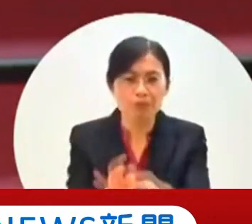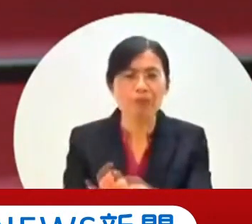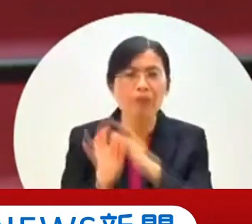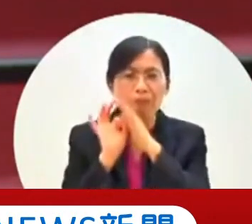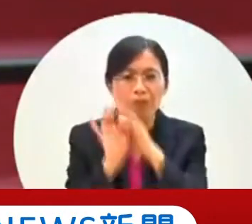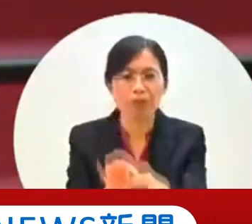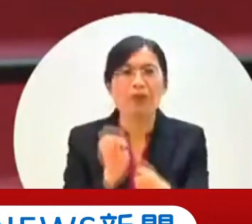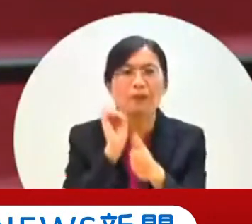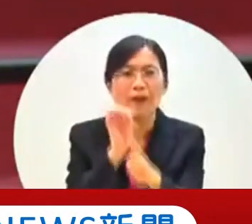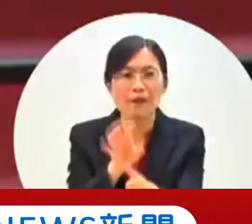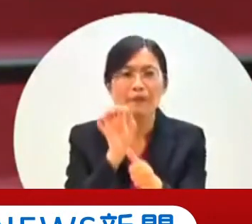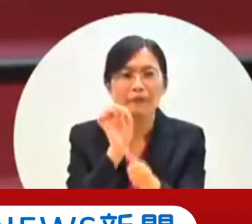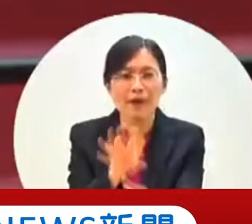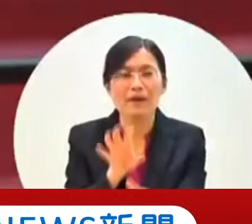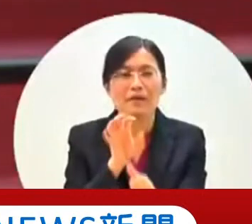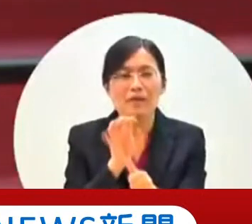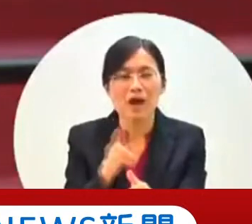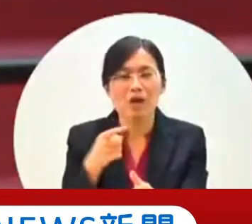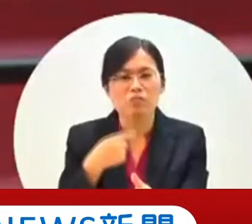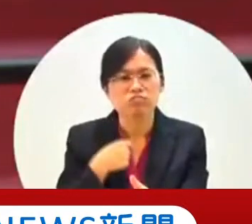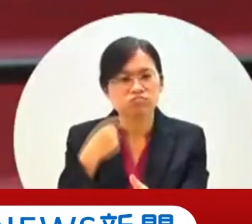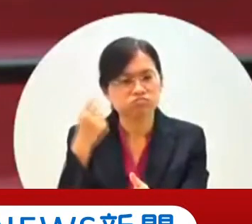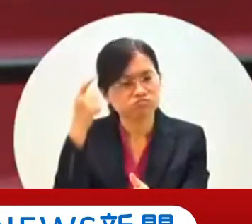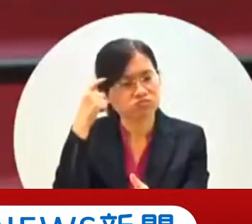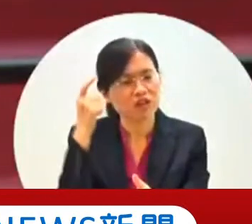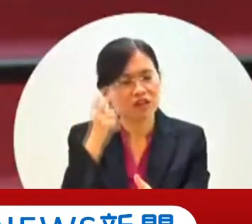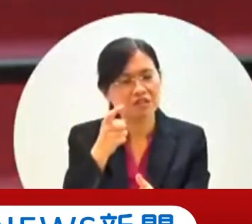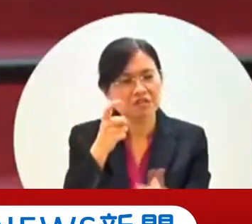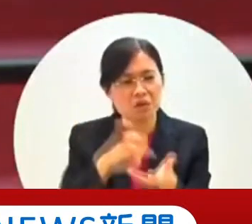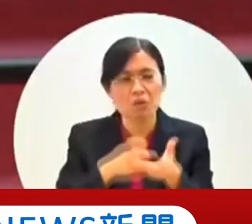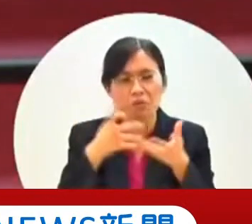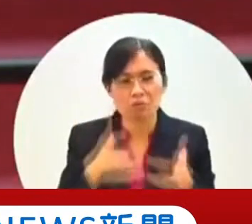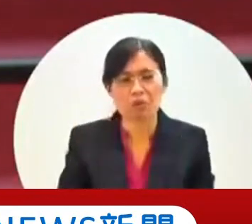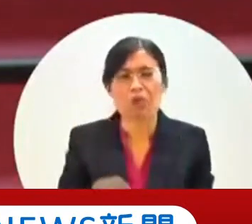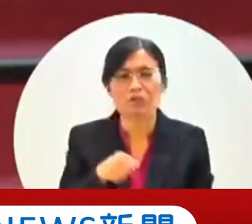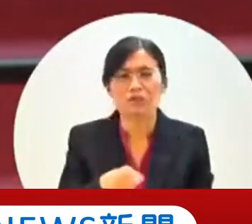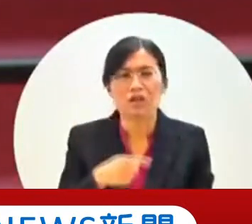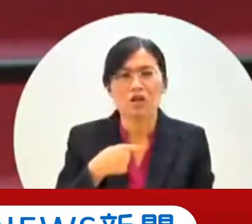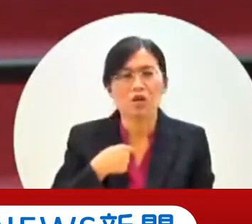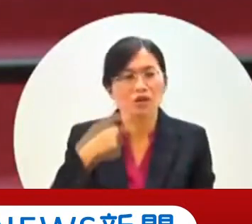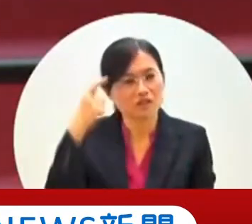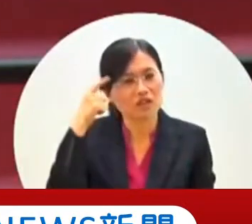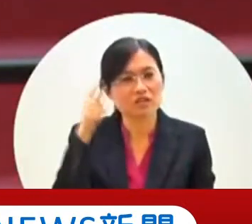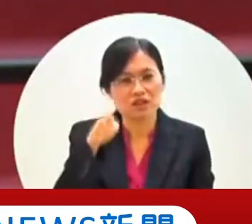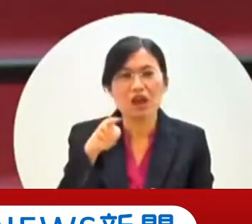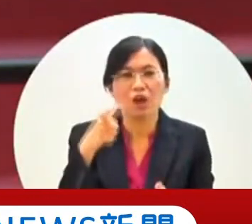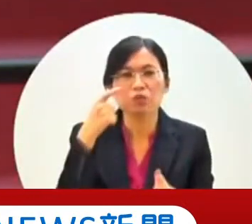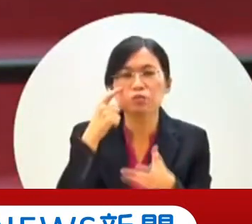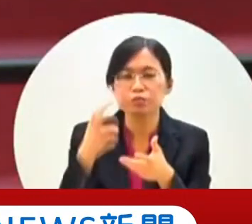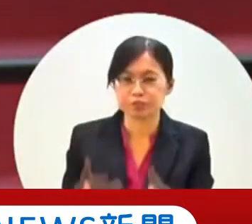提说、我也看到这个问题的严重性，我认为您的高度应该去重视。那所以